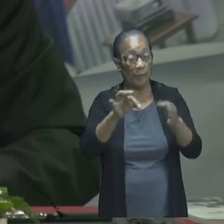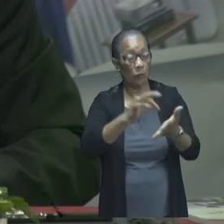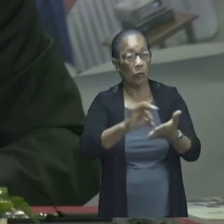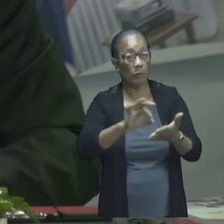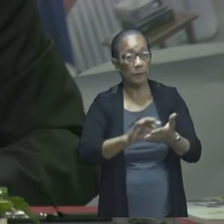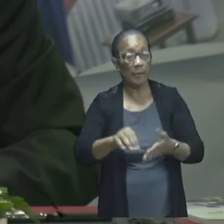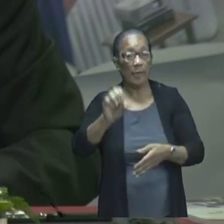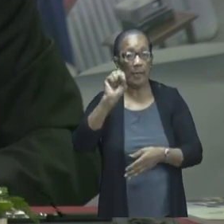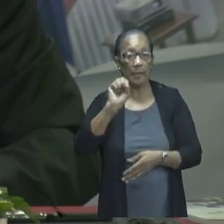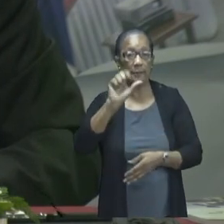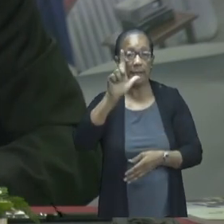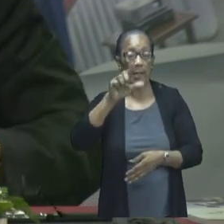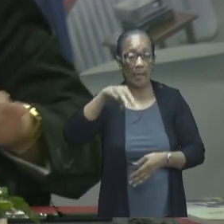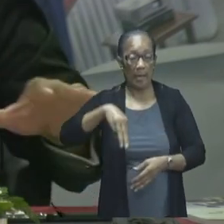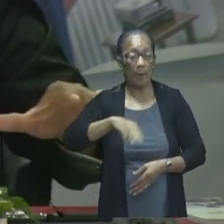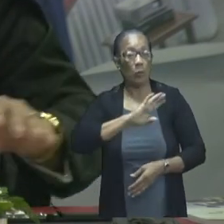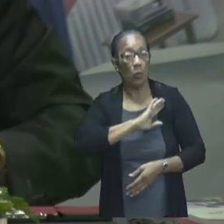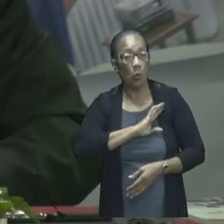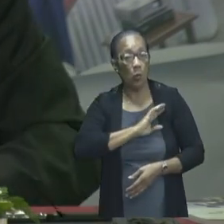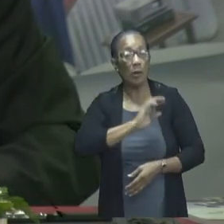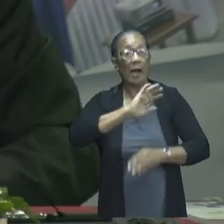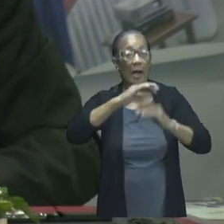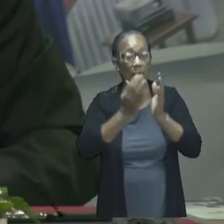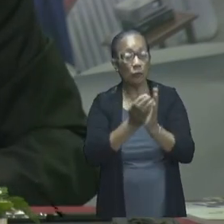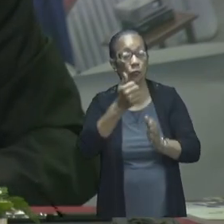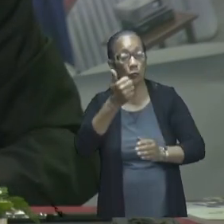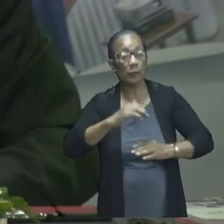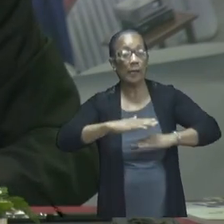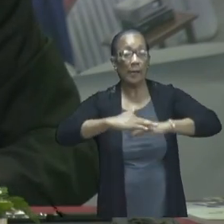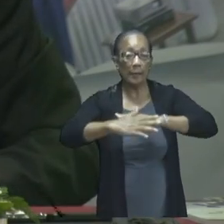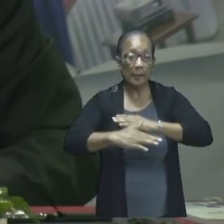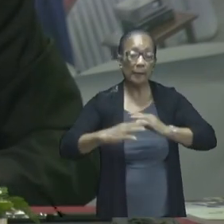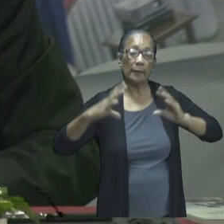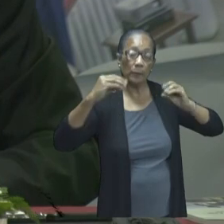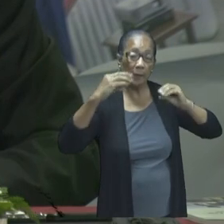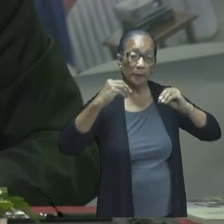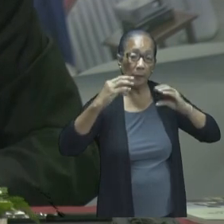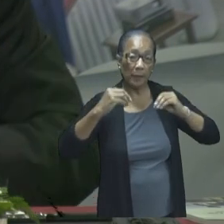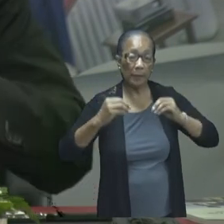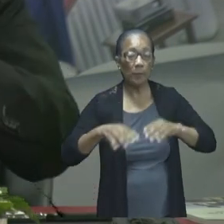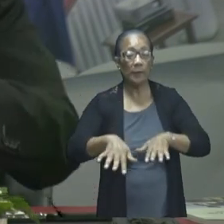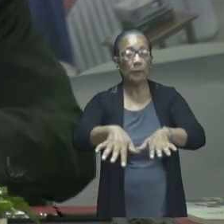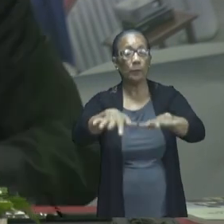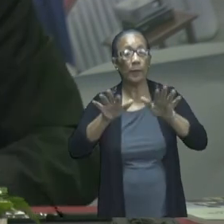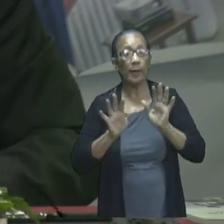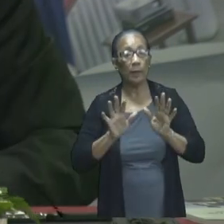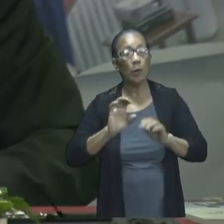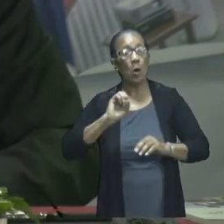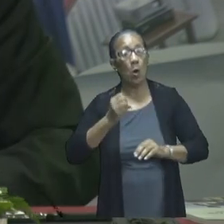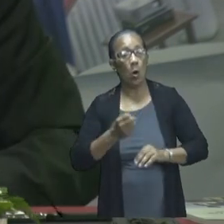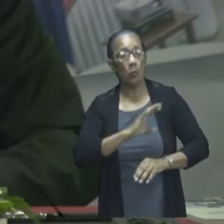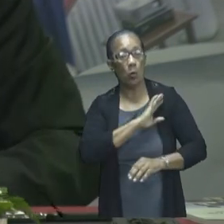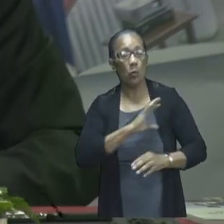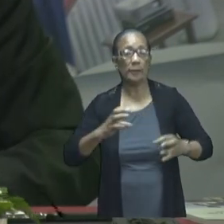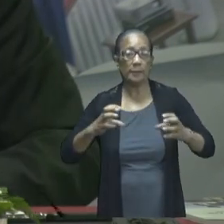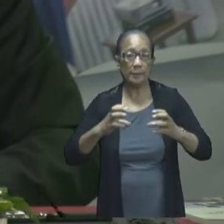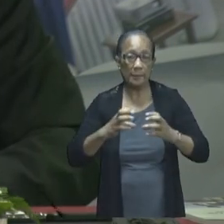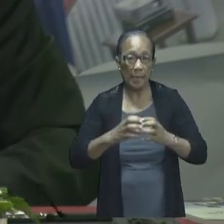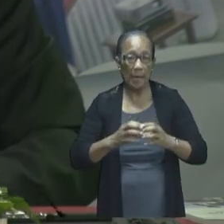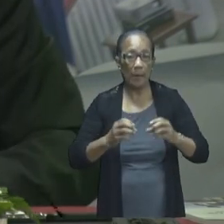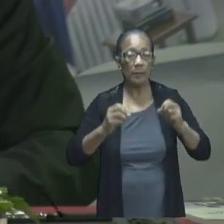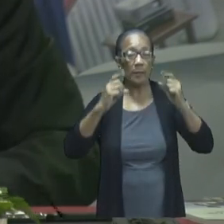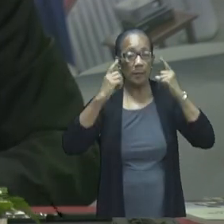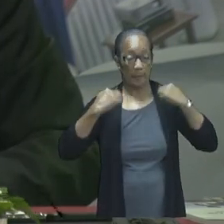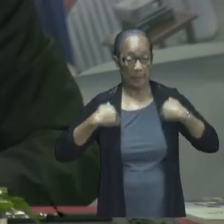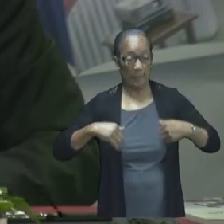herstructureren je organiseren we het afspraak met parlement dan binnen een maand ook naar de samenleving te gaan om meer informatie te geven we